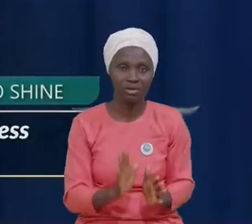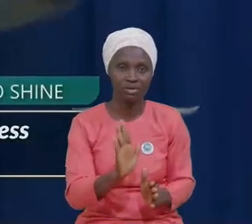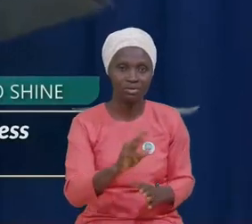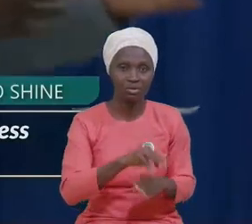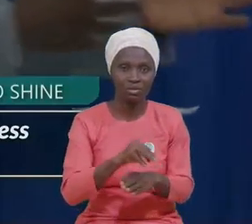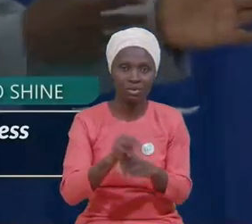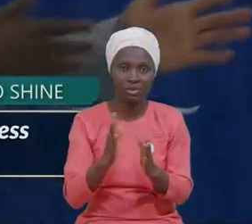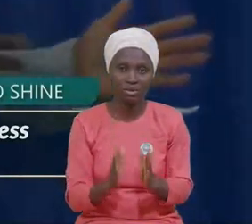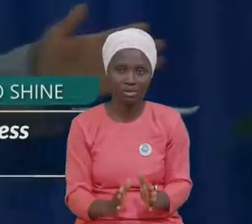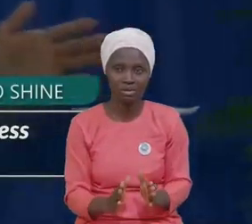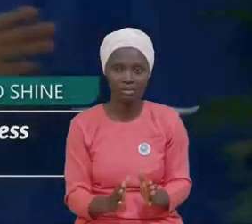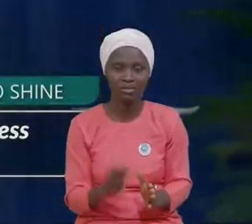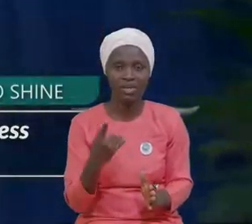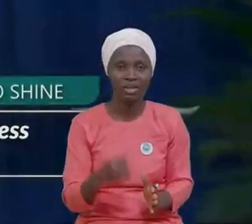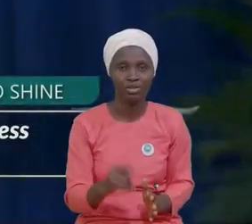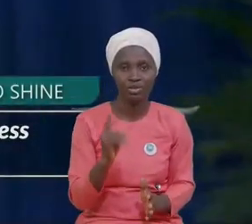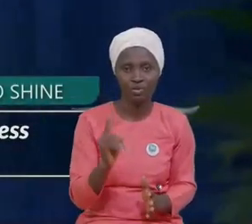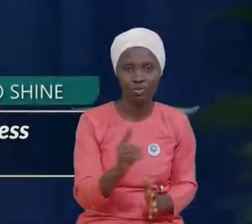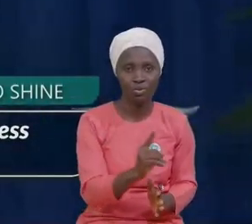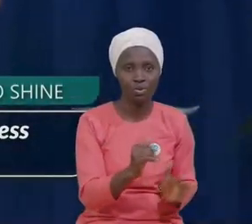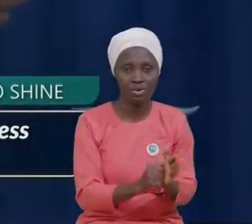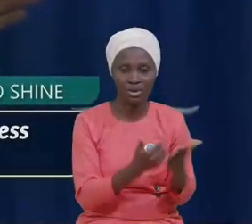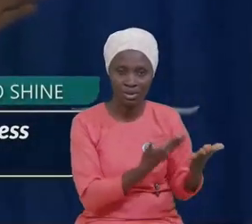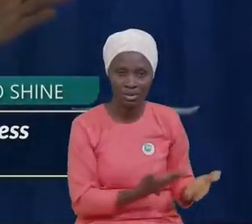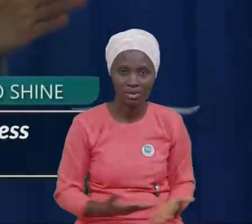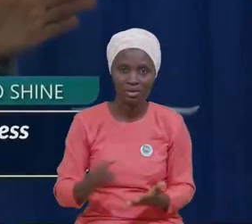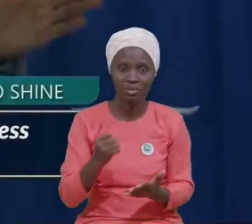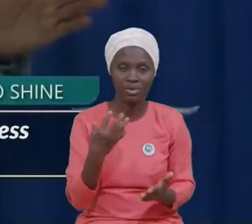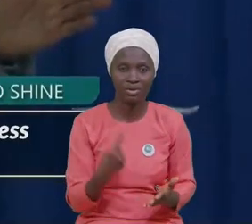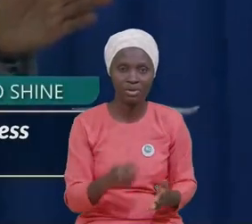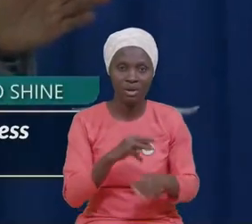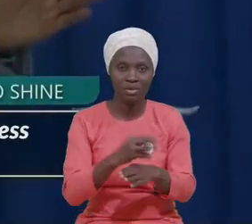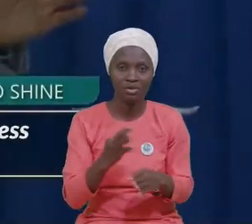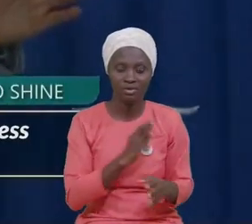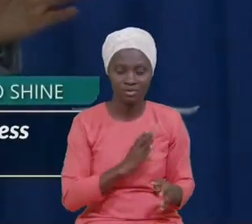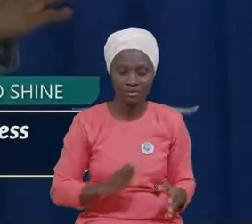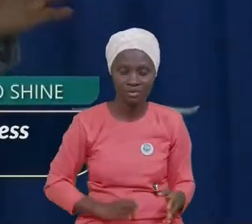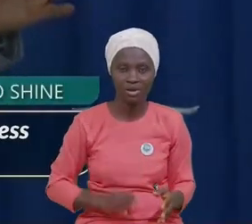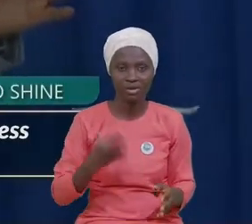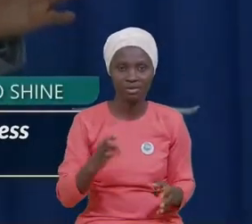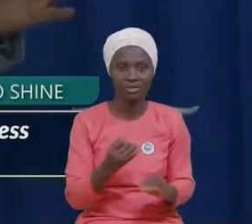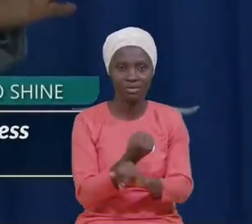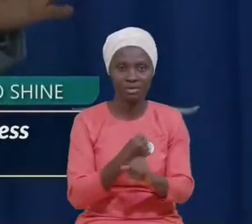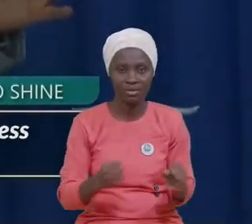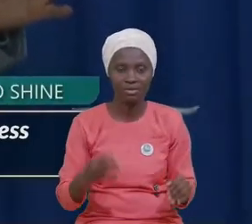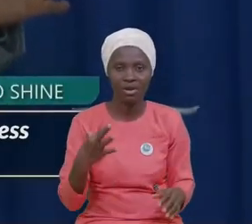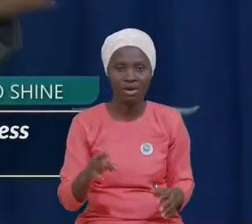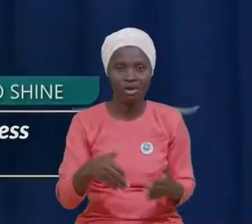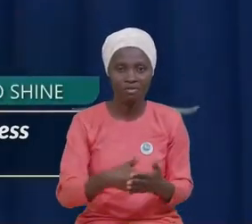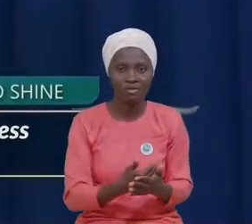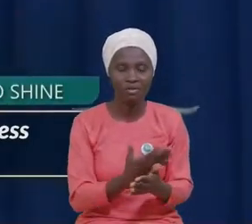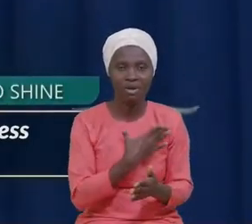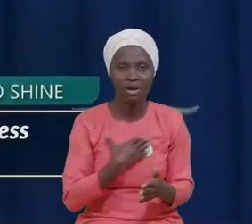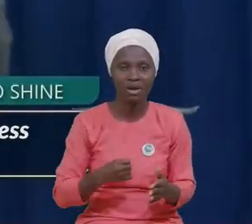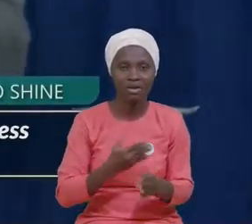vos messagers, ceux-là qui apportent le message de Christ, du salut, du